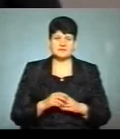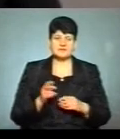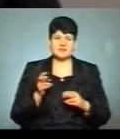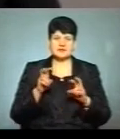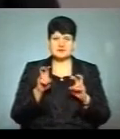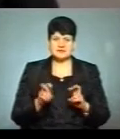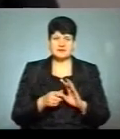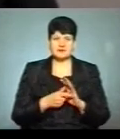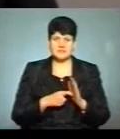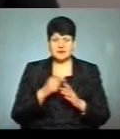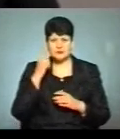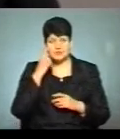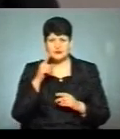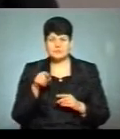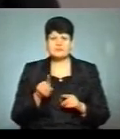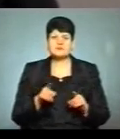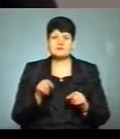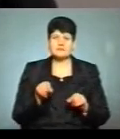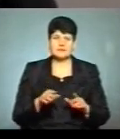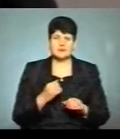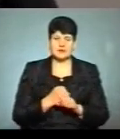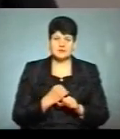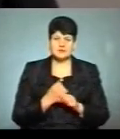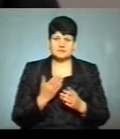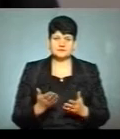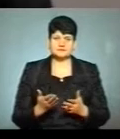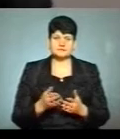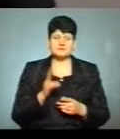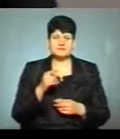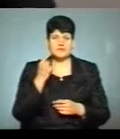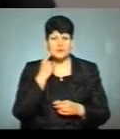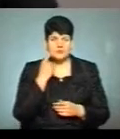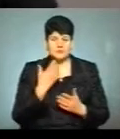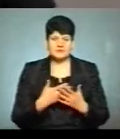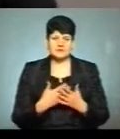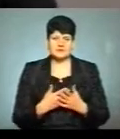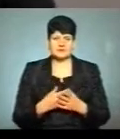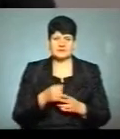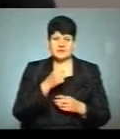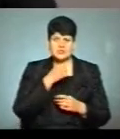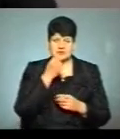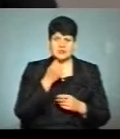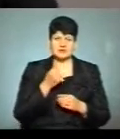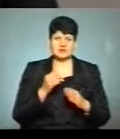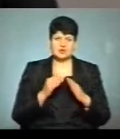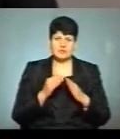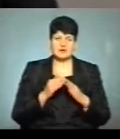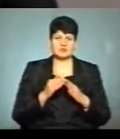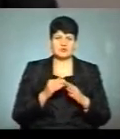подумати, чому ти саме так зробив, чи когось обідив, чи старше домашнього не